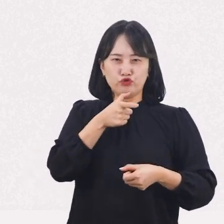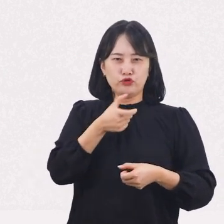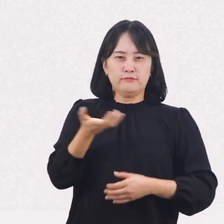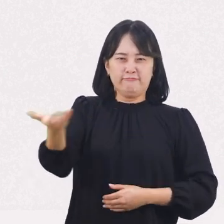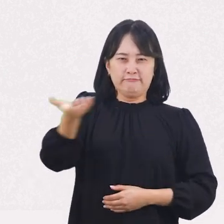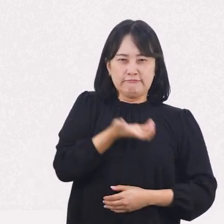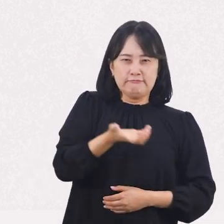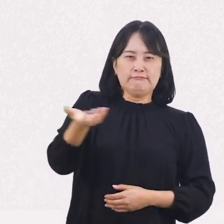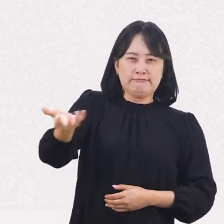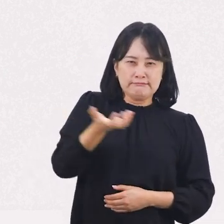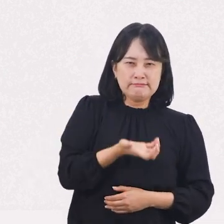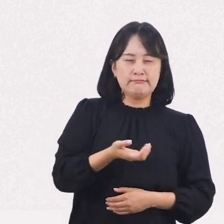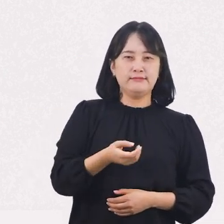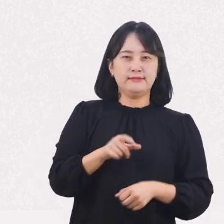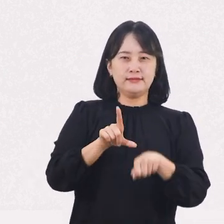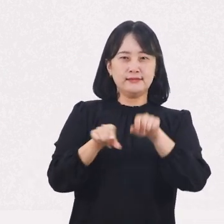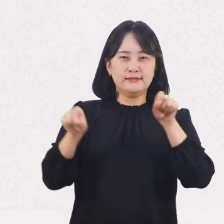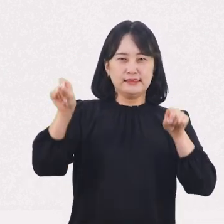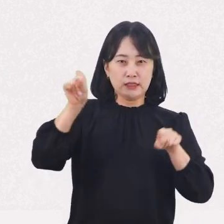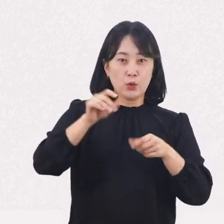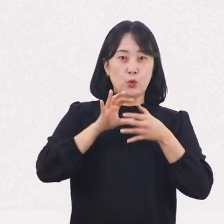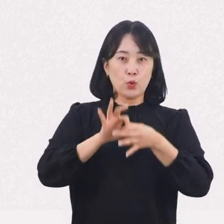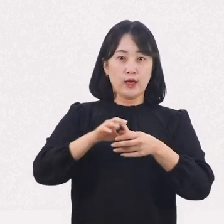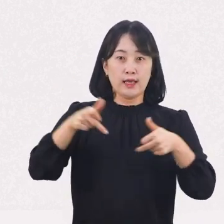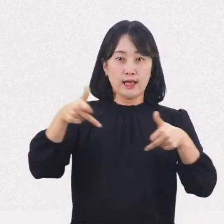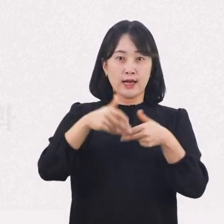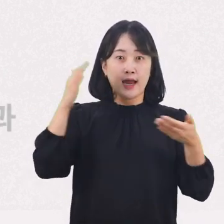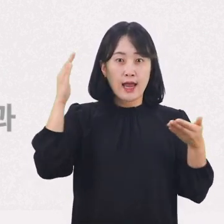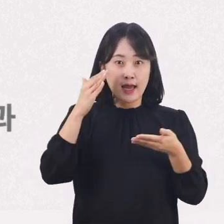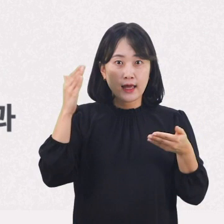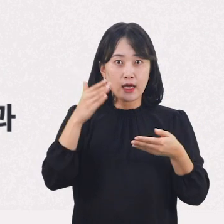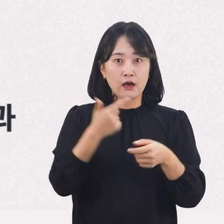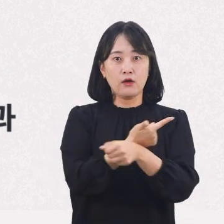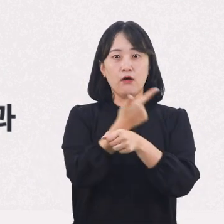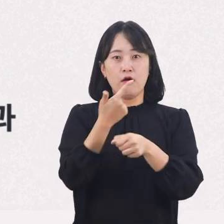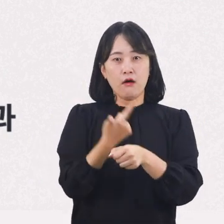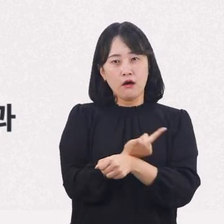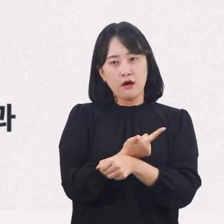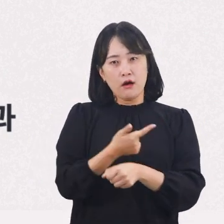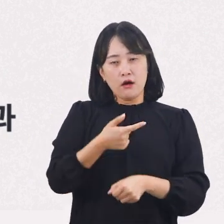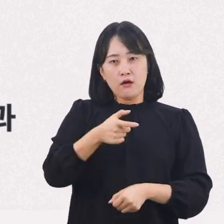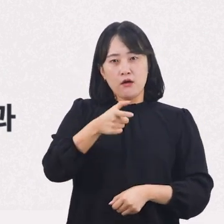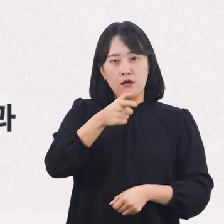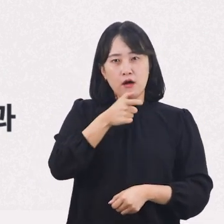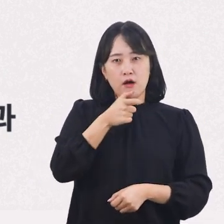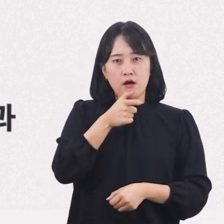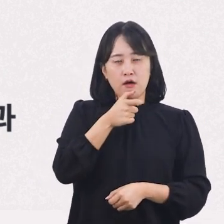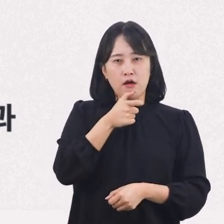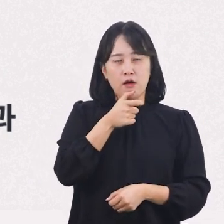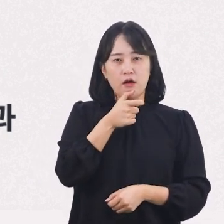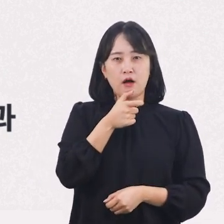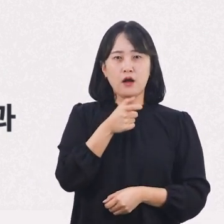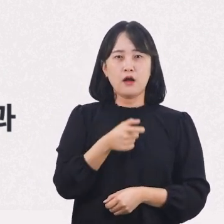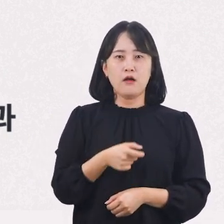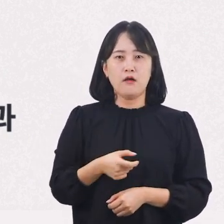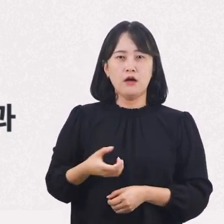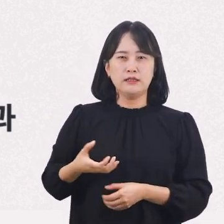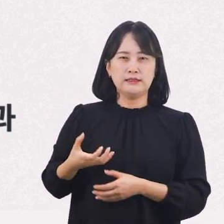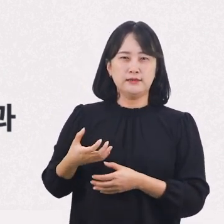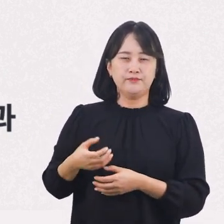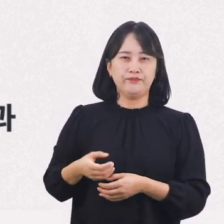하였습니다. 이 활동을 통해 장애 학생들은 6시간을 걸어 물을 길어오는 아이들의